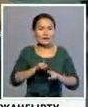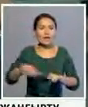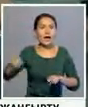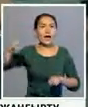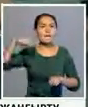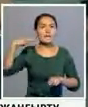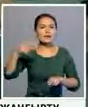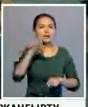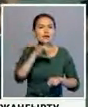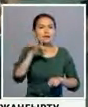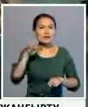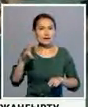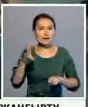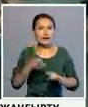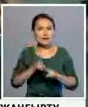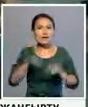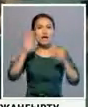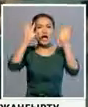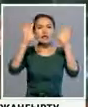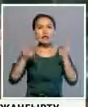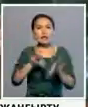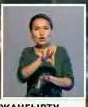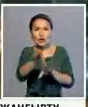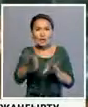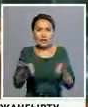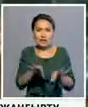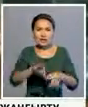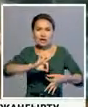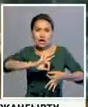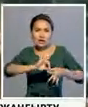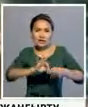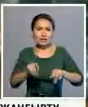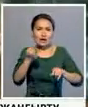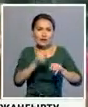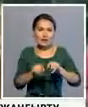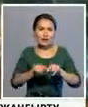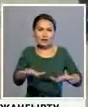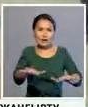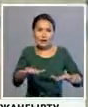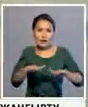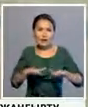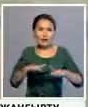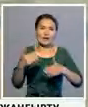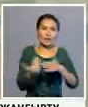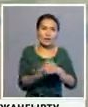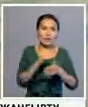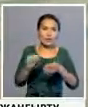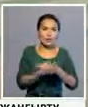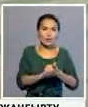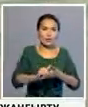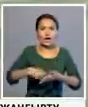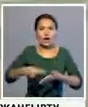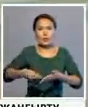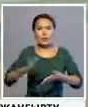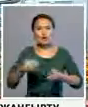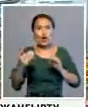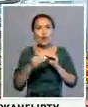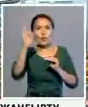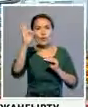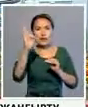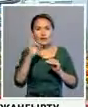айтқан президент бір қайнау ішінде кеткен заң жобасын жетілдіруді тапсырды. Мемлекет басшысы азаматтардың міндетті 10% зейнетақы